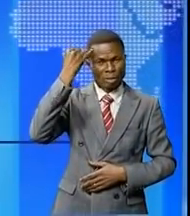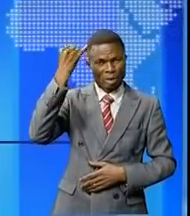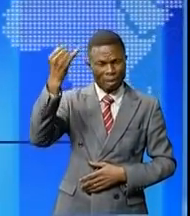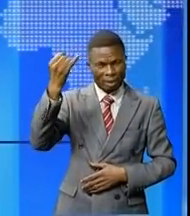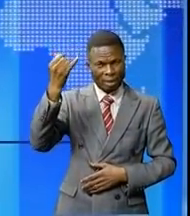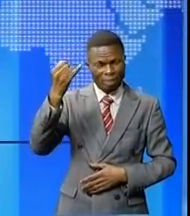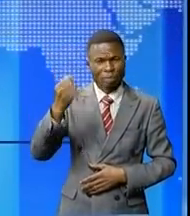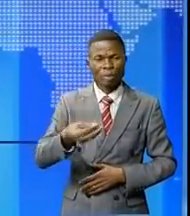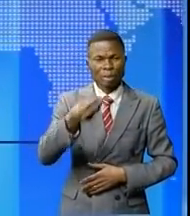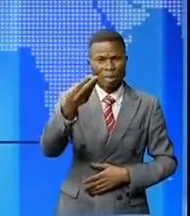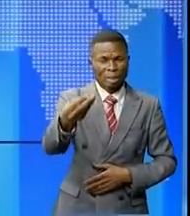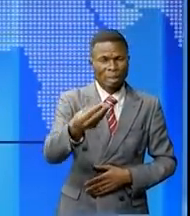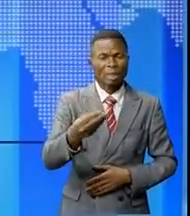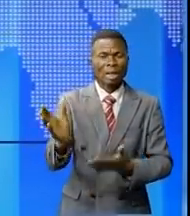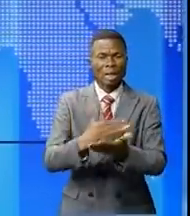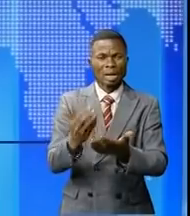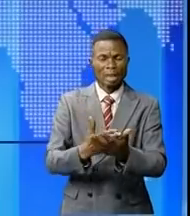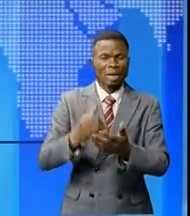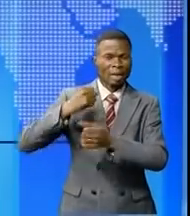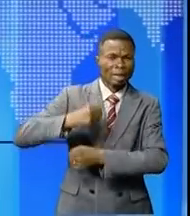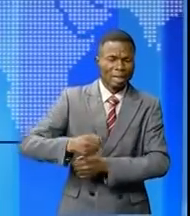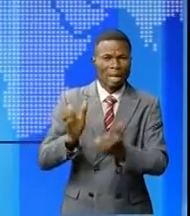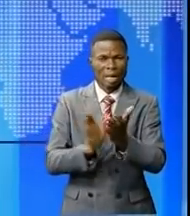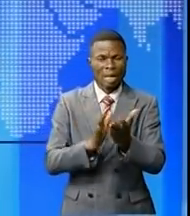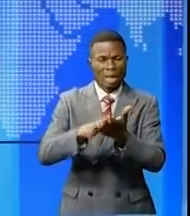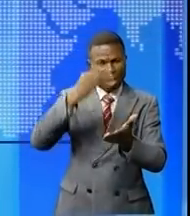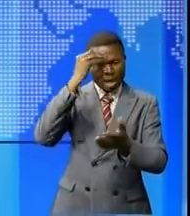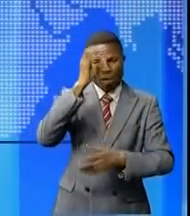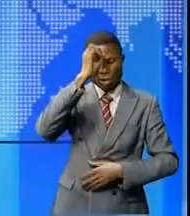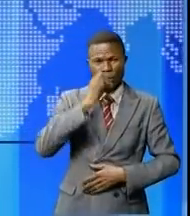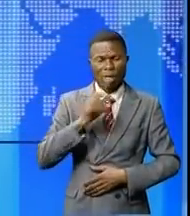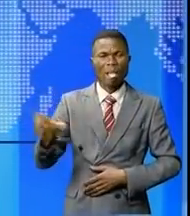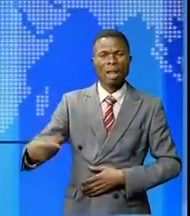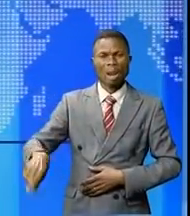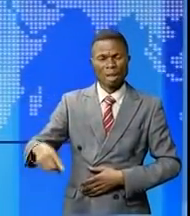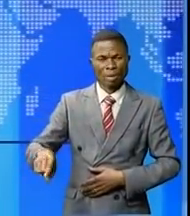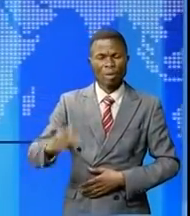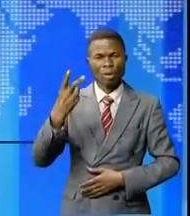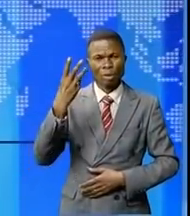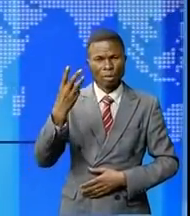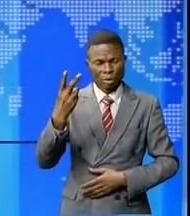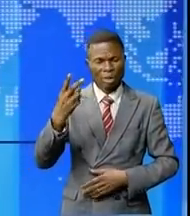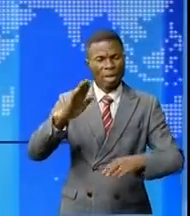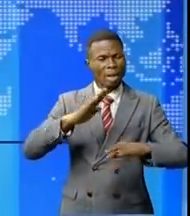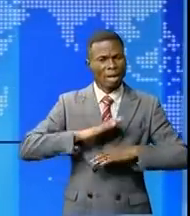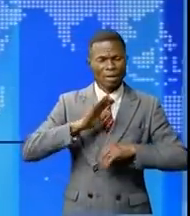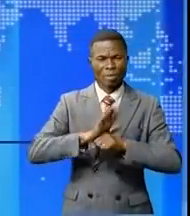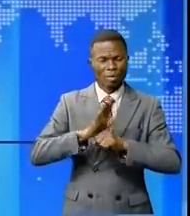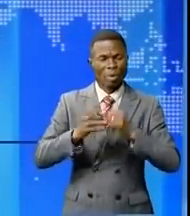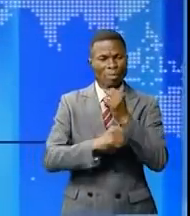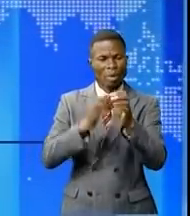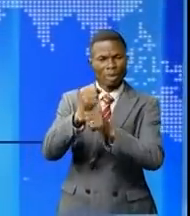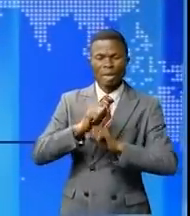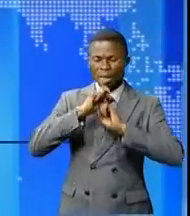allé remettre des fournitures scolaires aux élèves orphelins de lemba limbes à 2 à la grande satisfaction des bénéficiaires